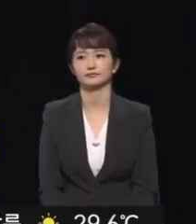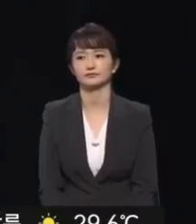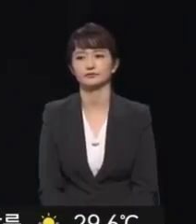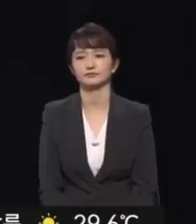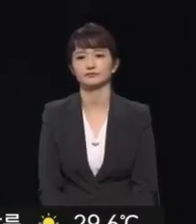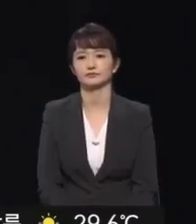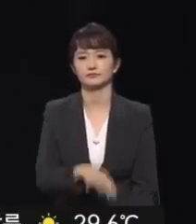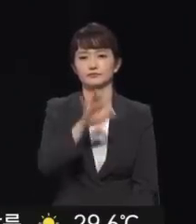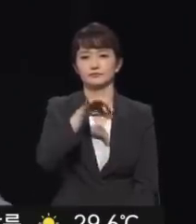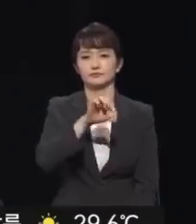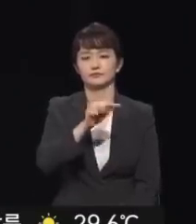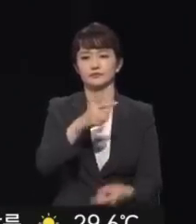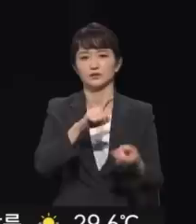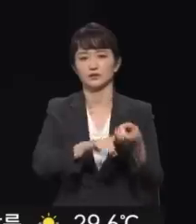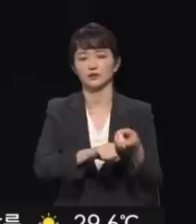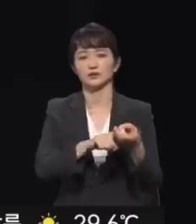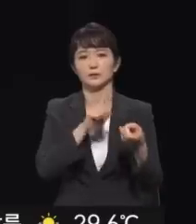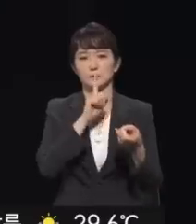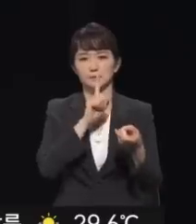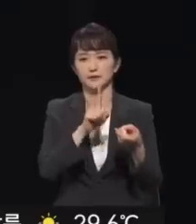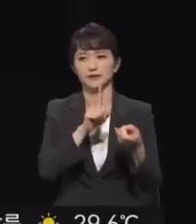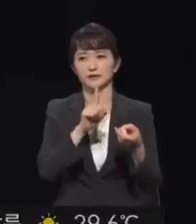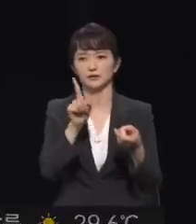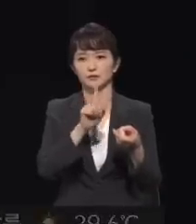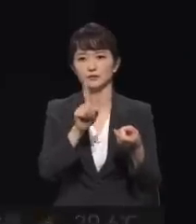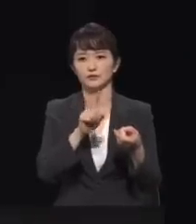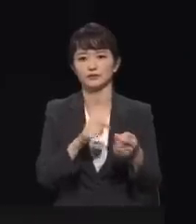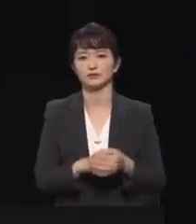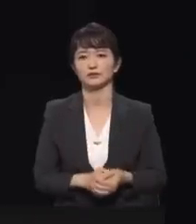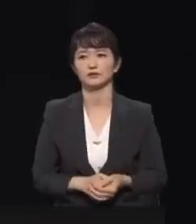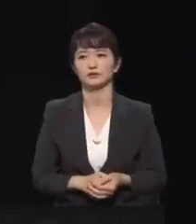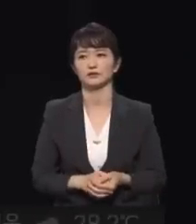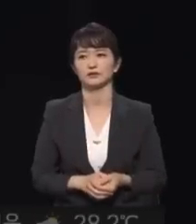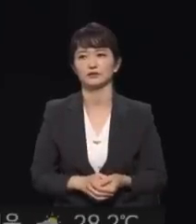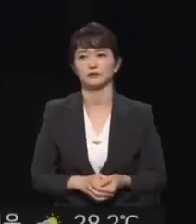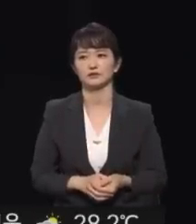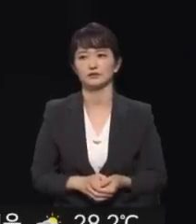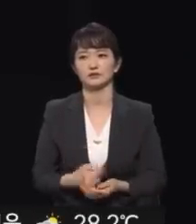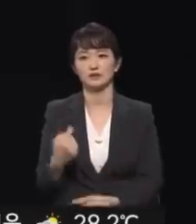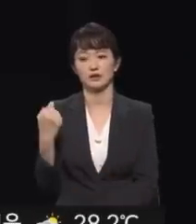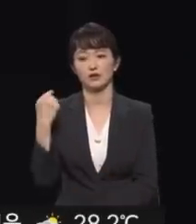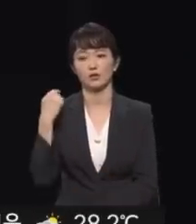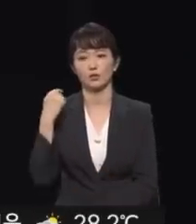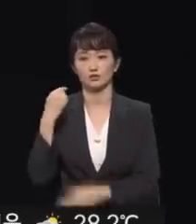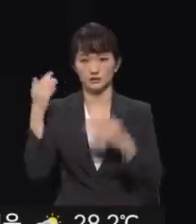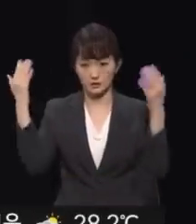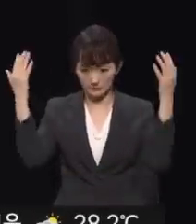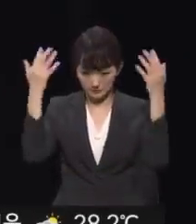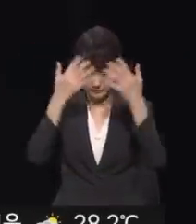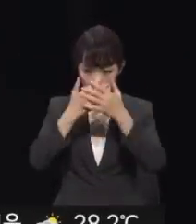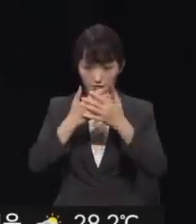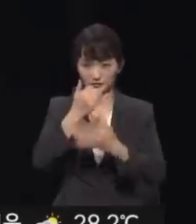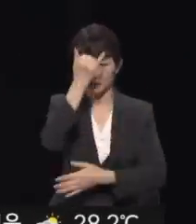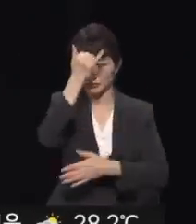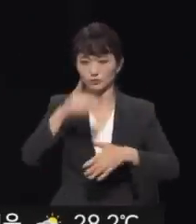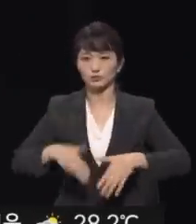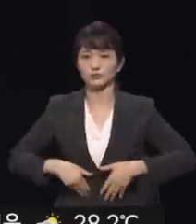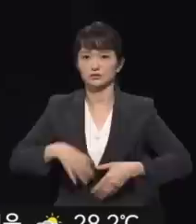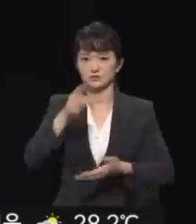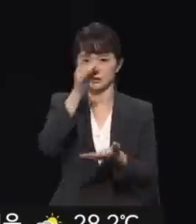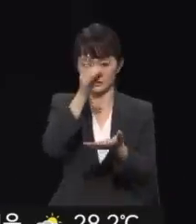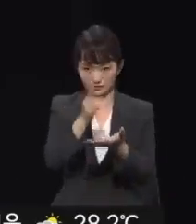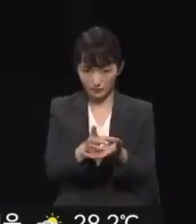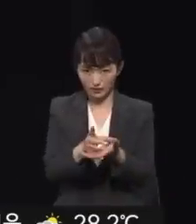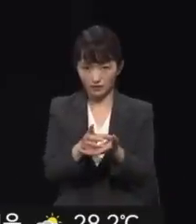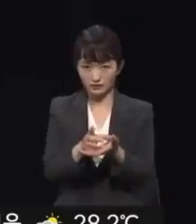이른바 윤 외관에 대한 얘기도 했었는데 참 개 시간이 빠른 게 어제 반 만 해도 충남 천안에서 열린 국민이면